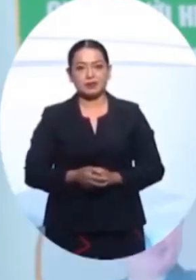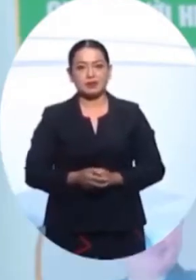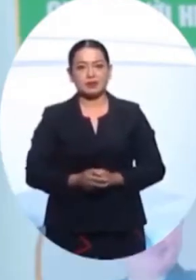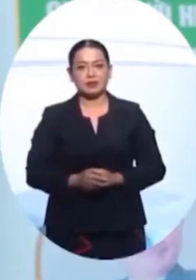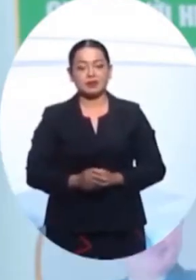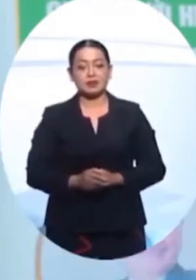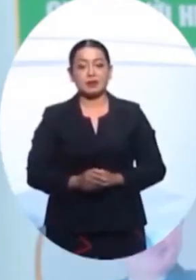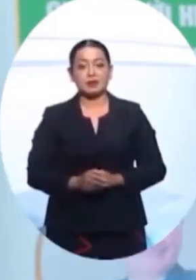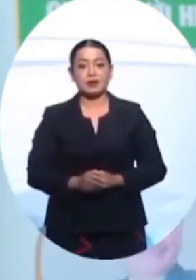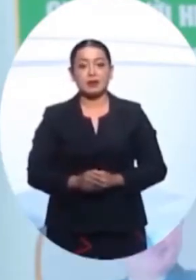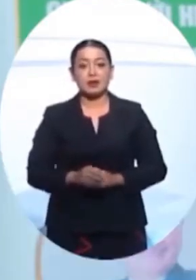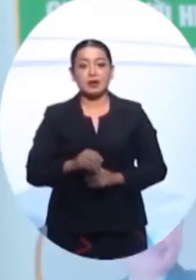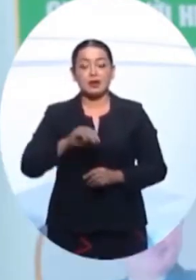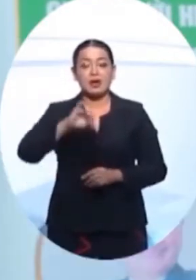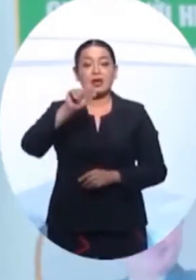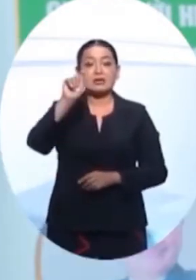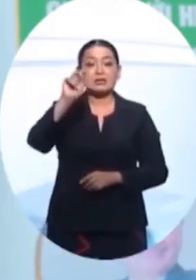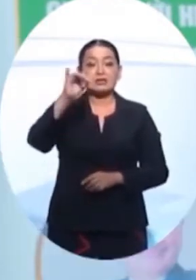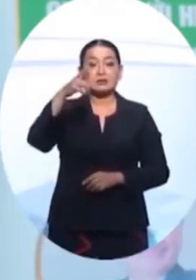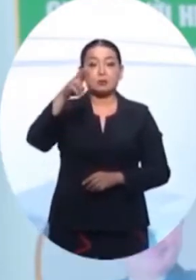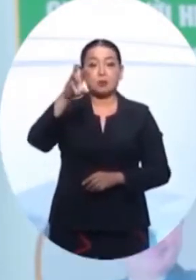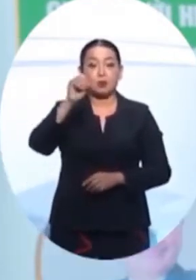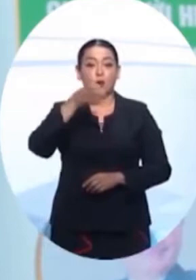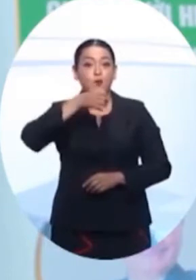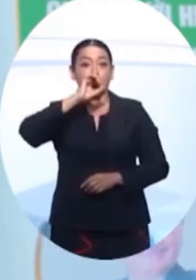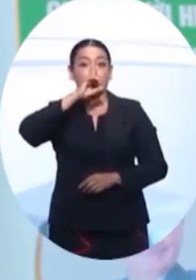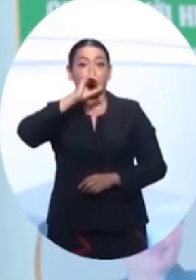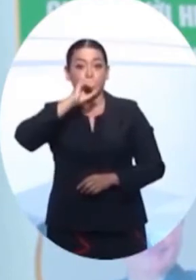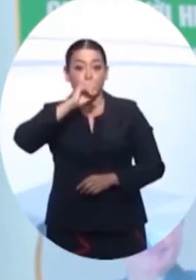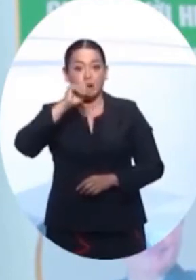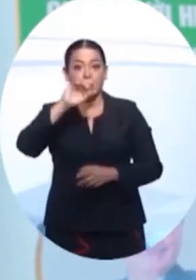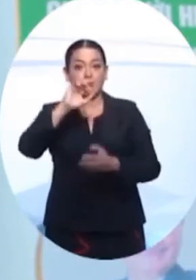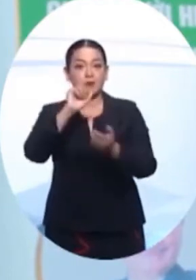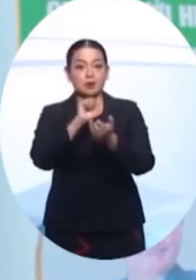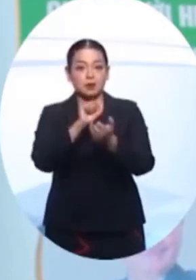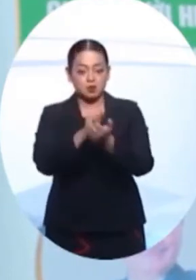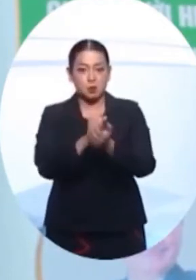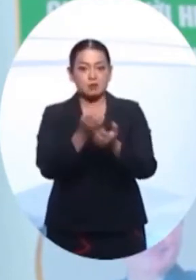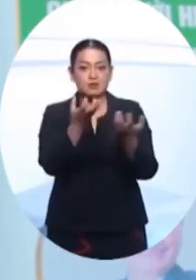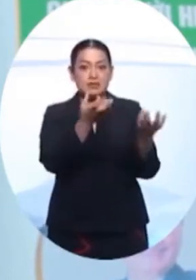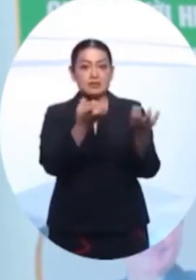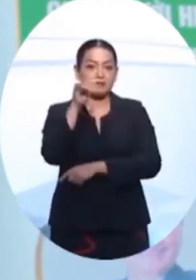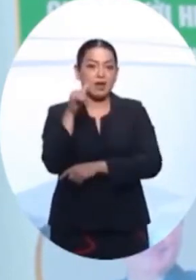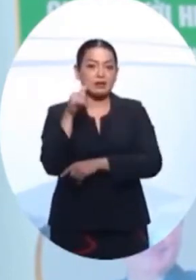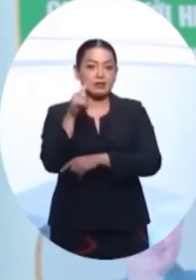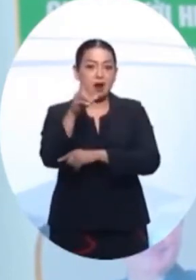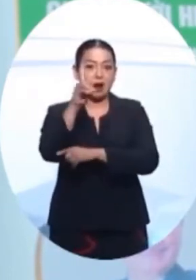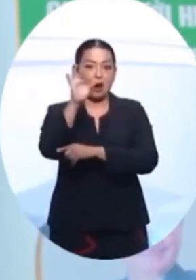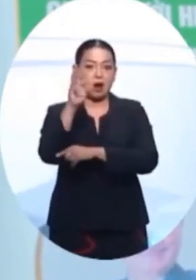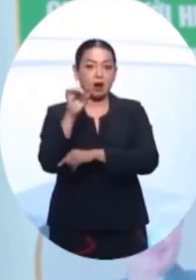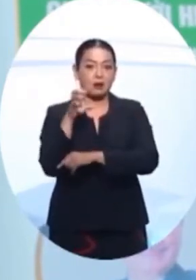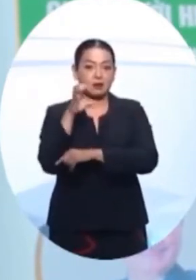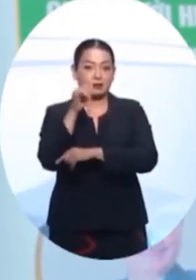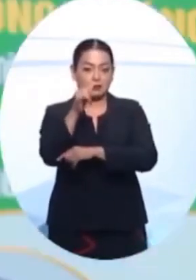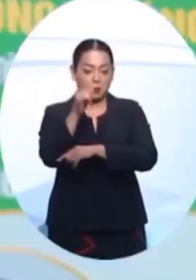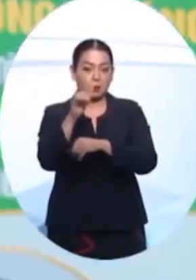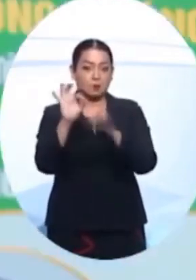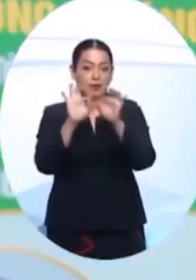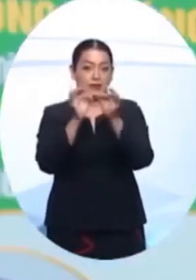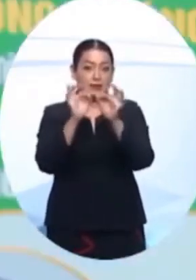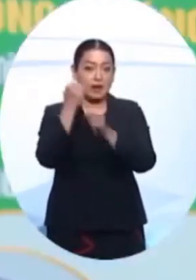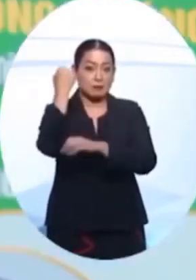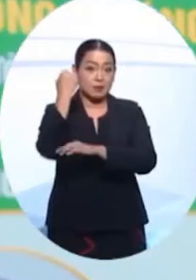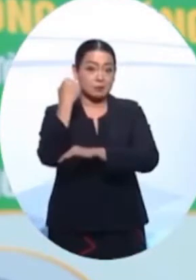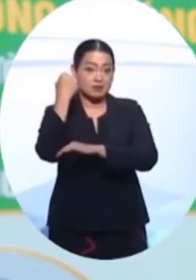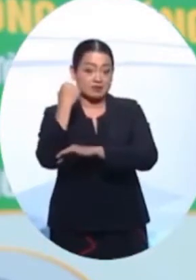có cái nguồn gốc là 100% từ các cái thảo dược quý có sẵn trong thiên nhiên, hỗ